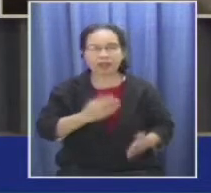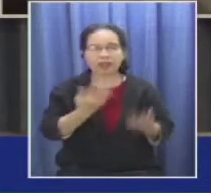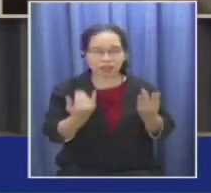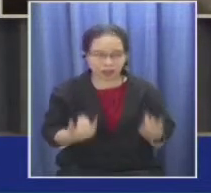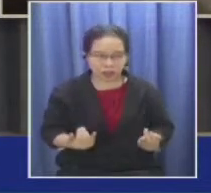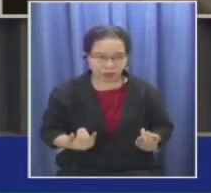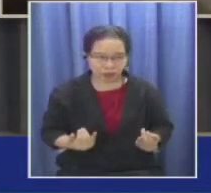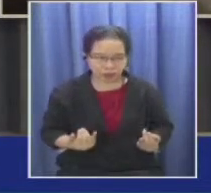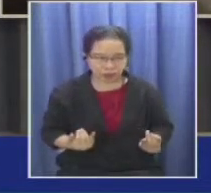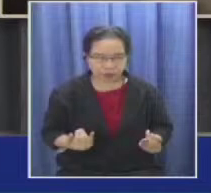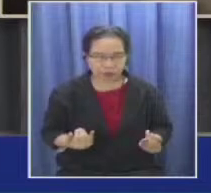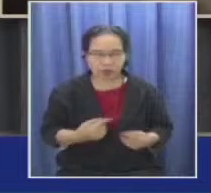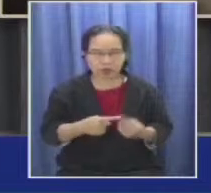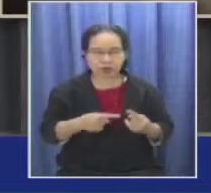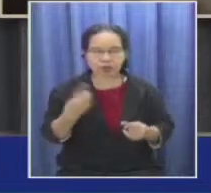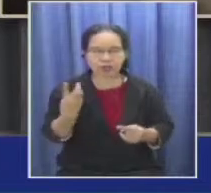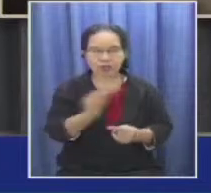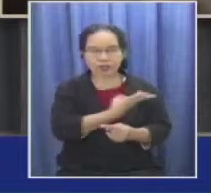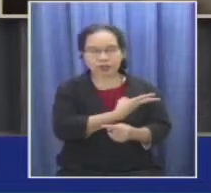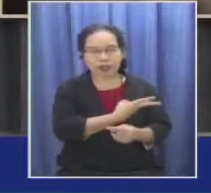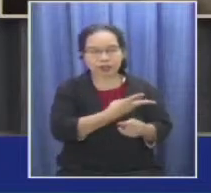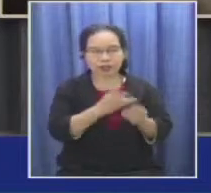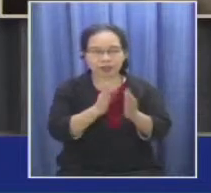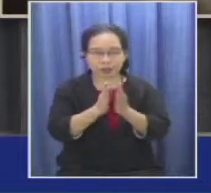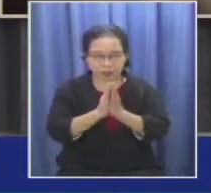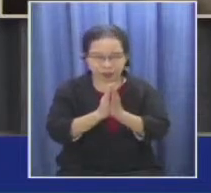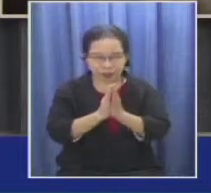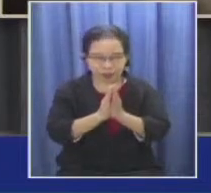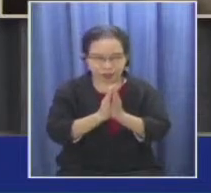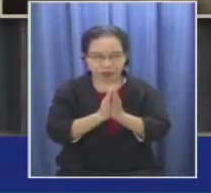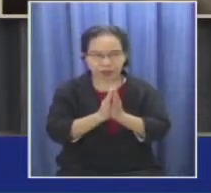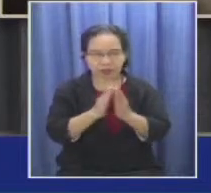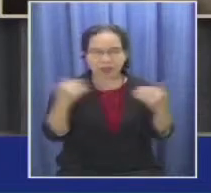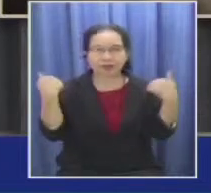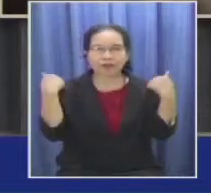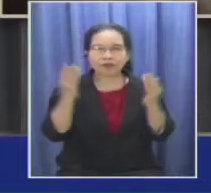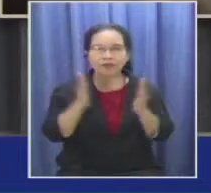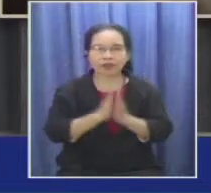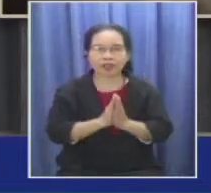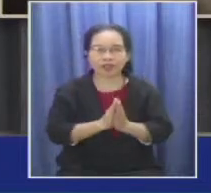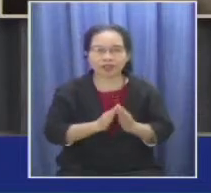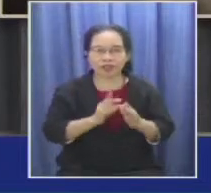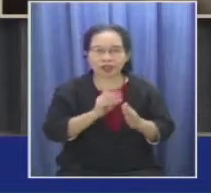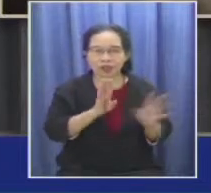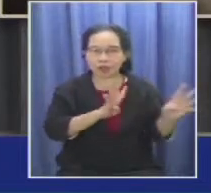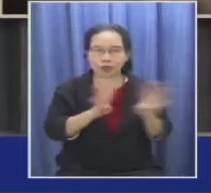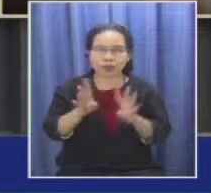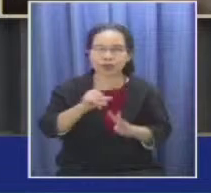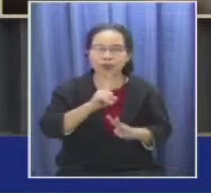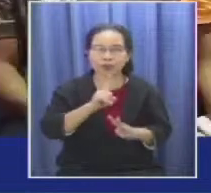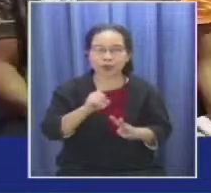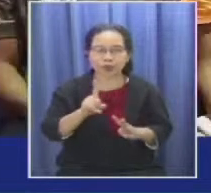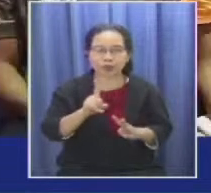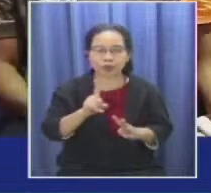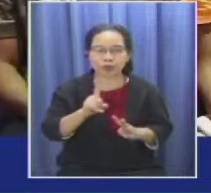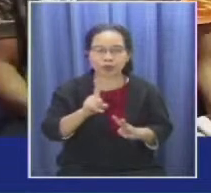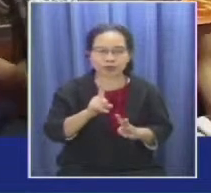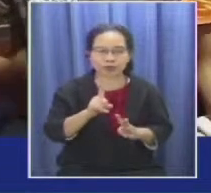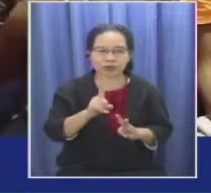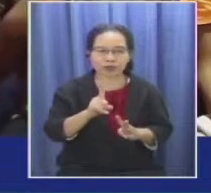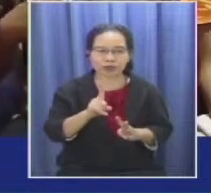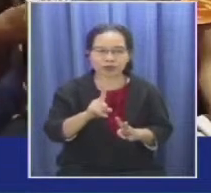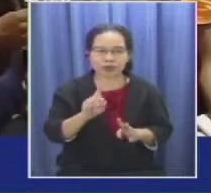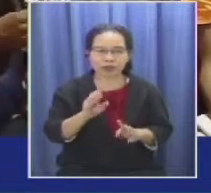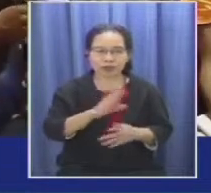ho ye ne ye gidie wo se nya ne Nyankopon mu abraye na wo Nyankopon ye krado so